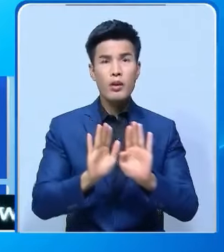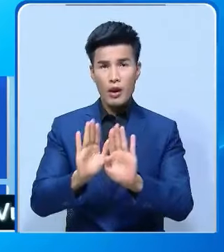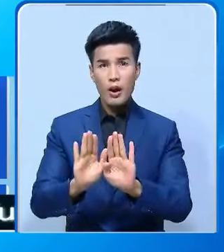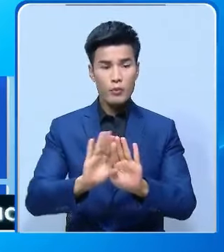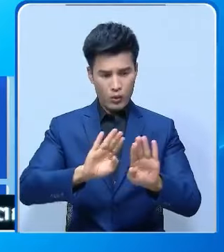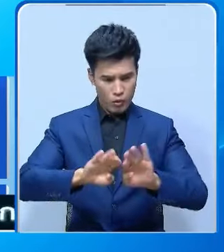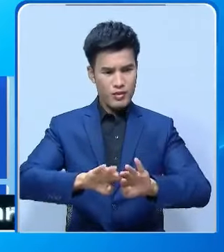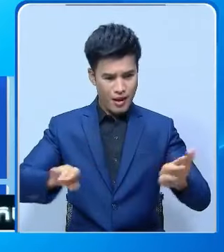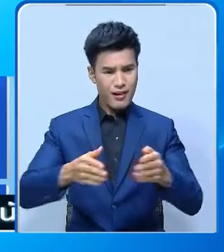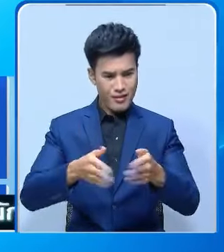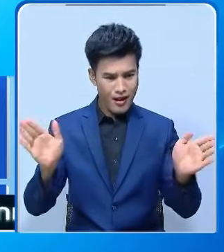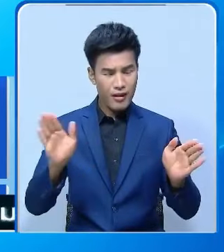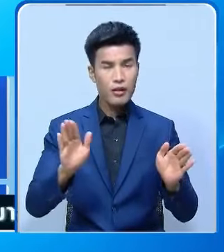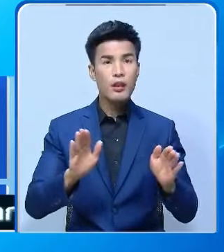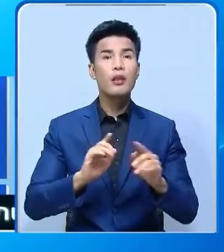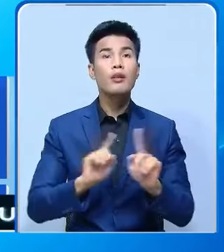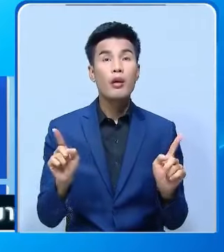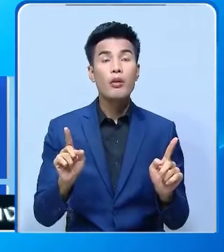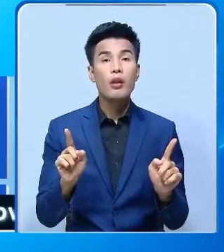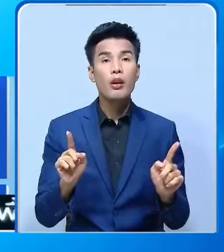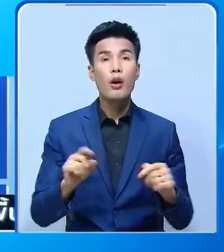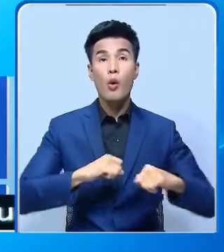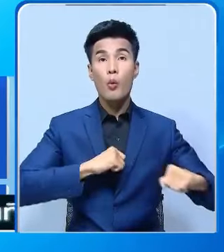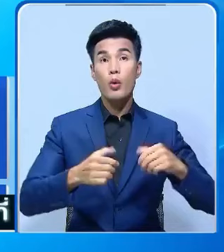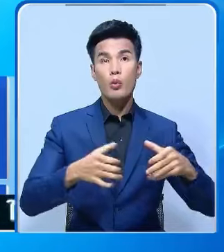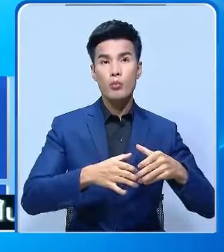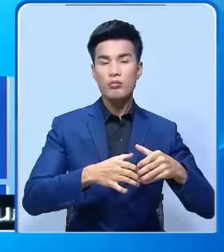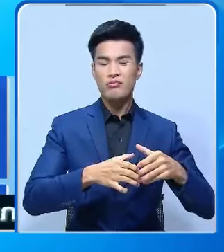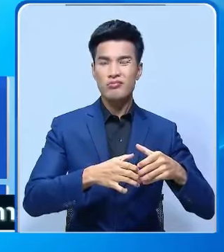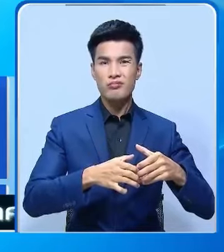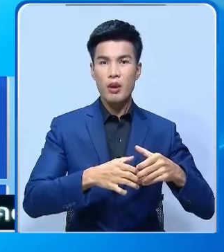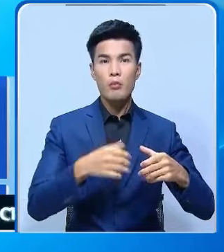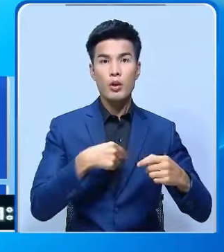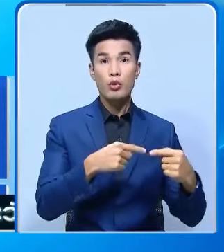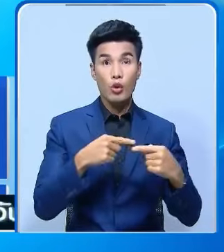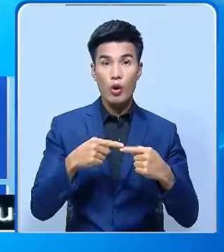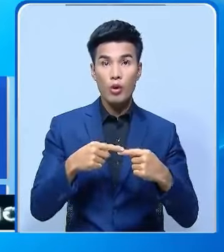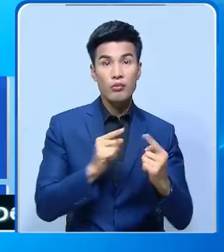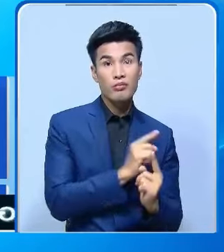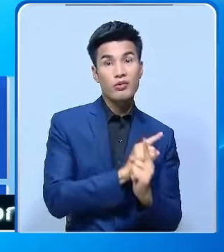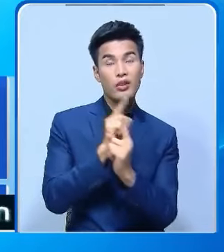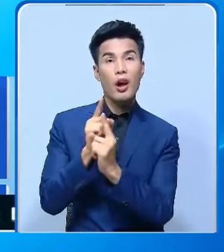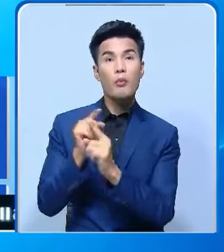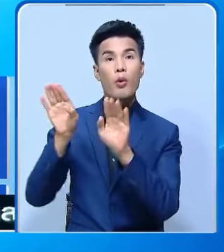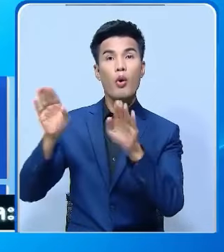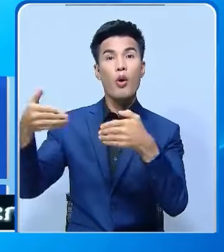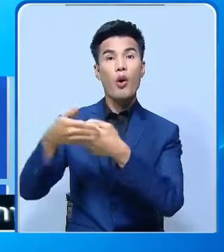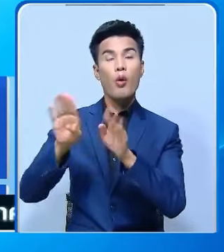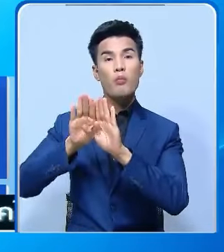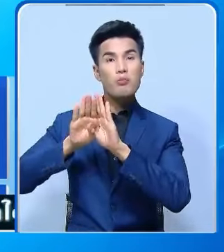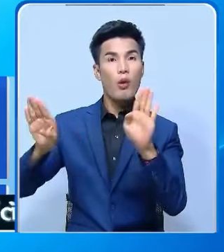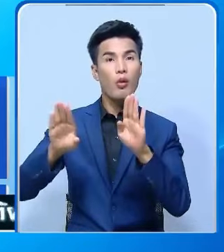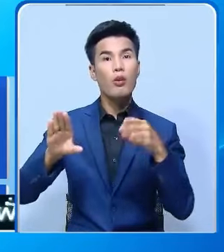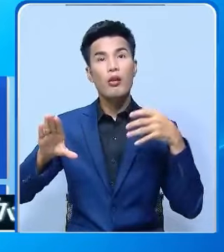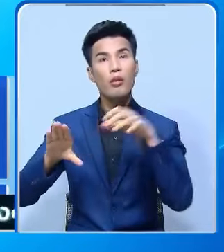ทุกคนแยกย้ายแต่ว่าคุณผู้ชมวัยรุ่นกลุ่มนี้เขาไม่ยอมจบนะยังตามไปรุมทำร้ายป้าอีกอ่ะจะบอกว่าเป็นวัยรุ่นก็ไม่ได้